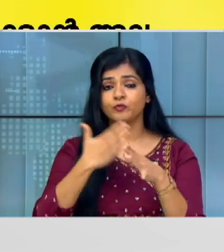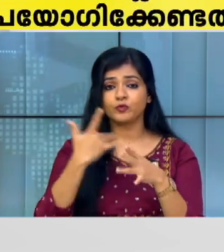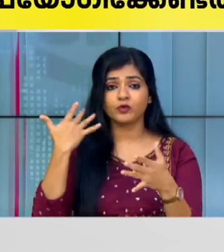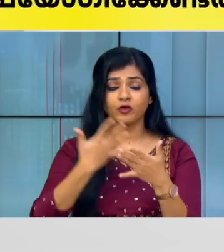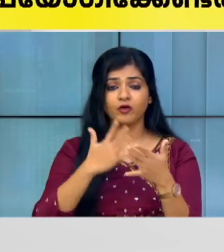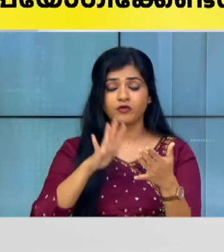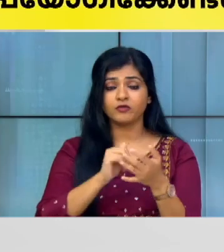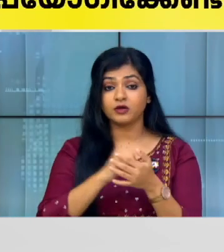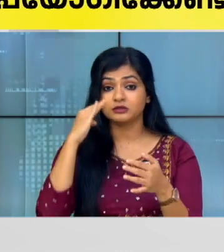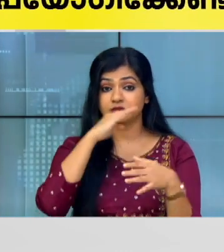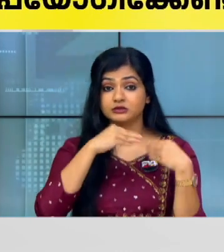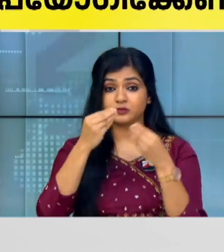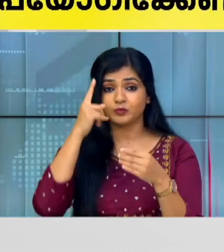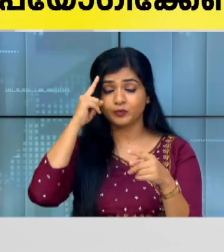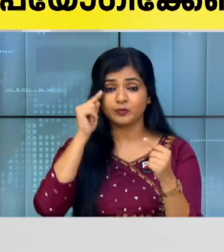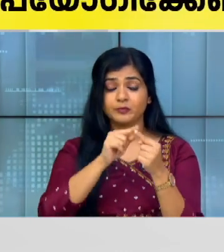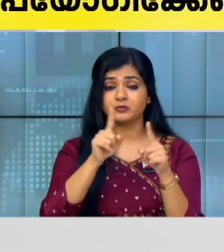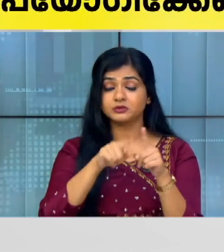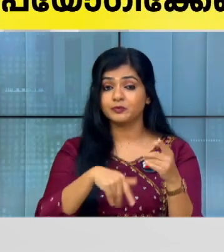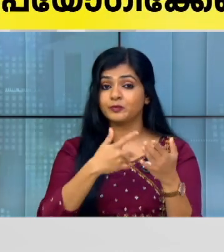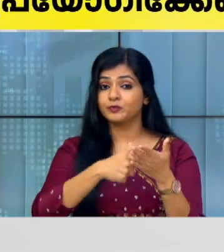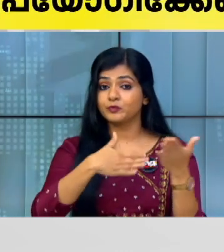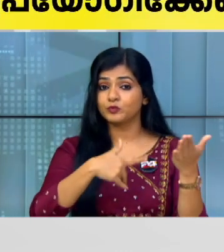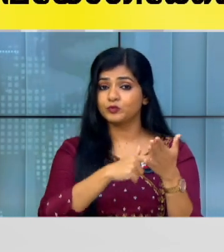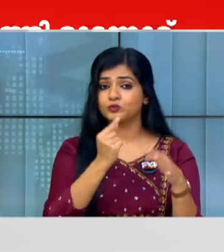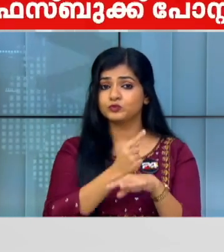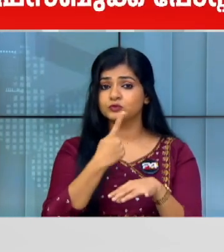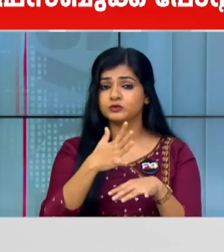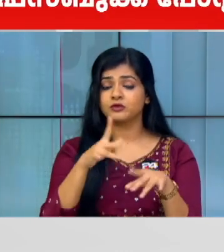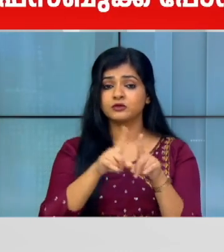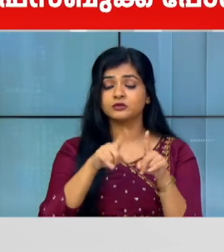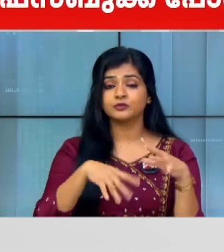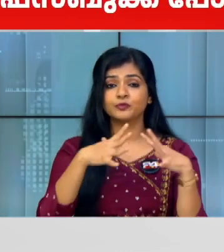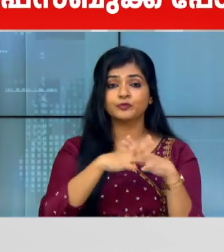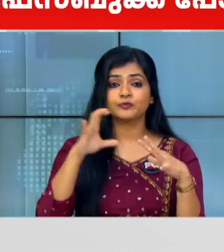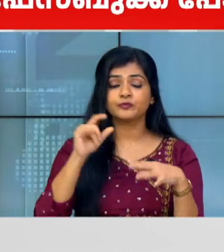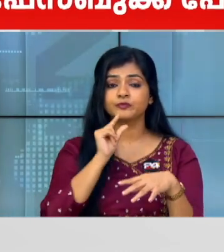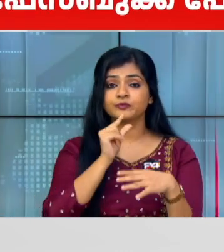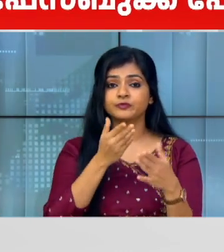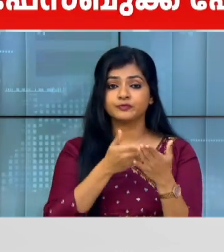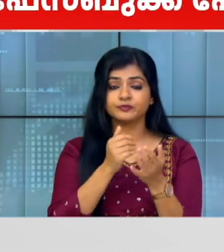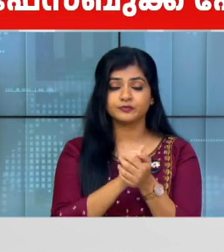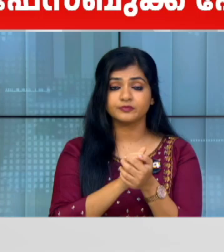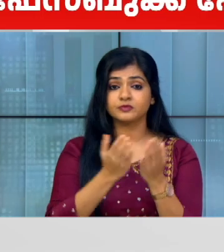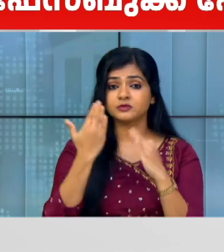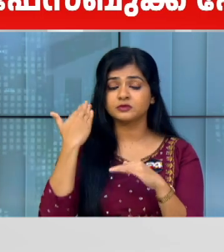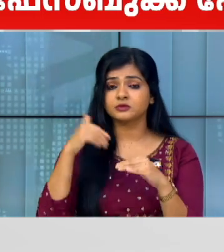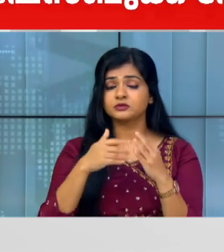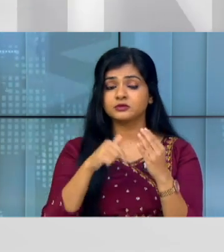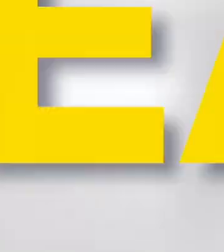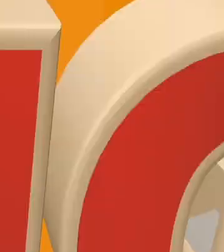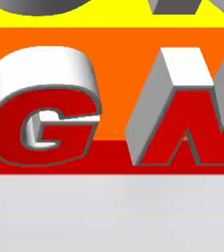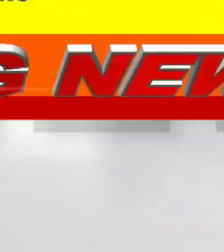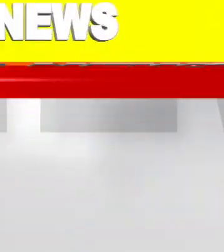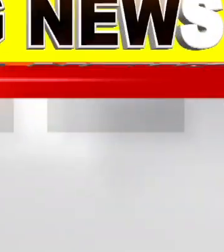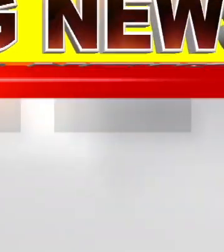അവരെ അപമാനിക്കാനല്ല ഈ പഠനം ഉപയോഗിക്കേണ്ടതെന്നും നിലവിൽ WCC കുറ്റപ്പെടുത്തുകയും ചെയ്യുന്നുണ്ട്. ഇത് കഴിഞ്ഞ കുറച്ച് ഈ റിപ്പോർട്ട്